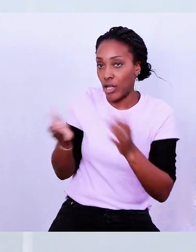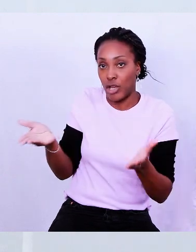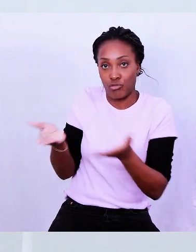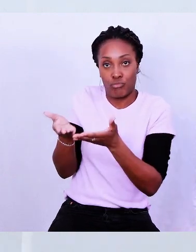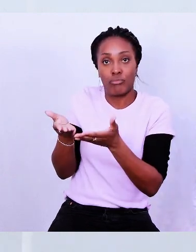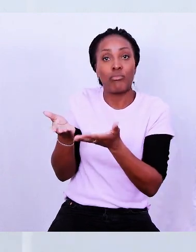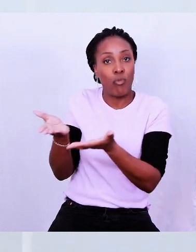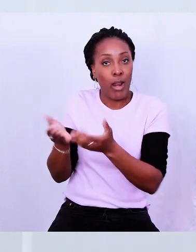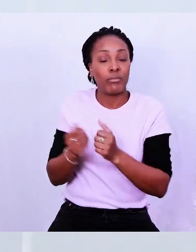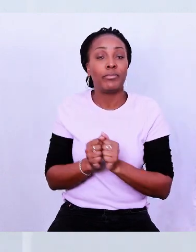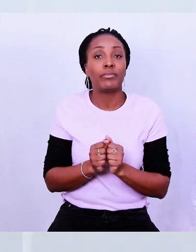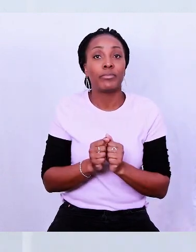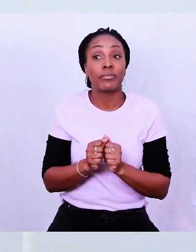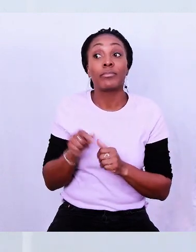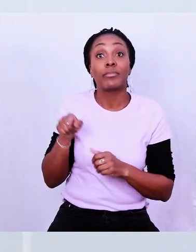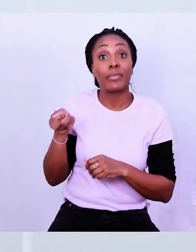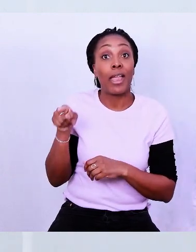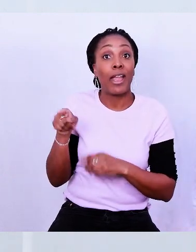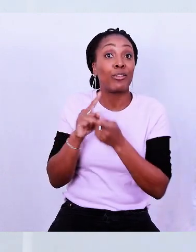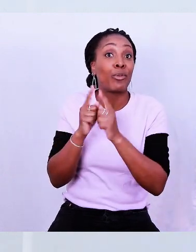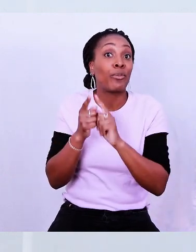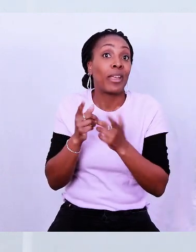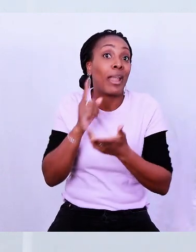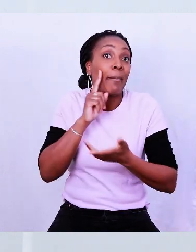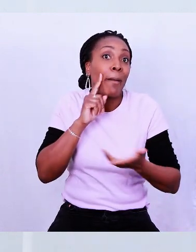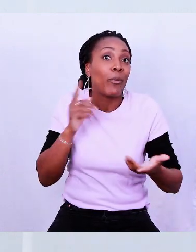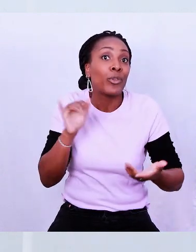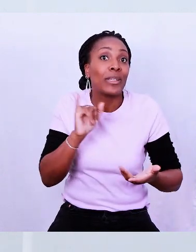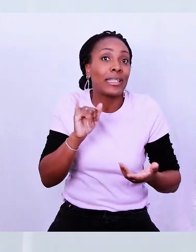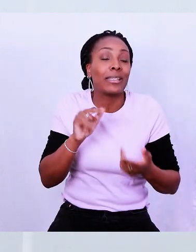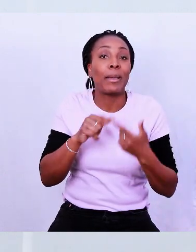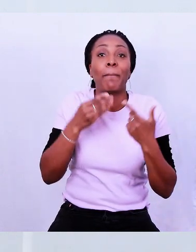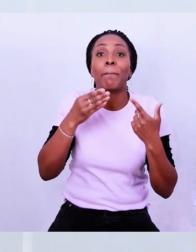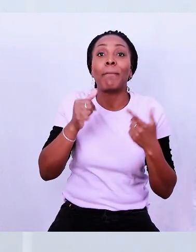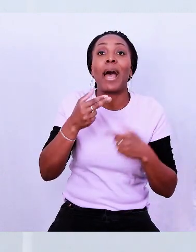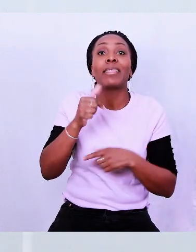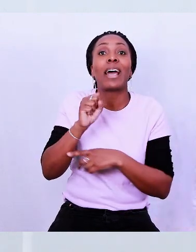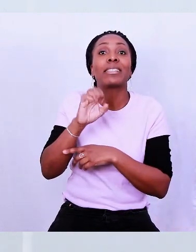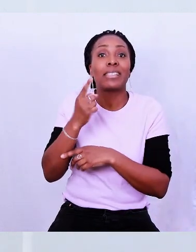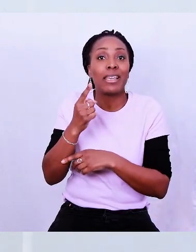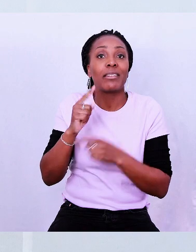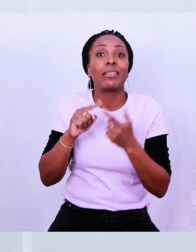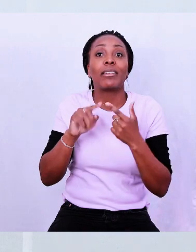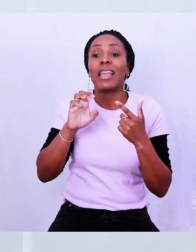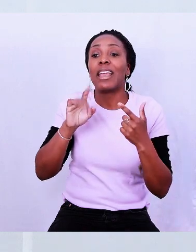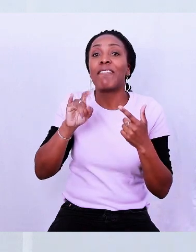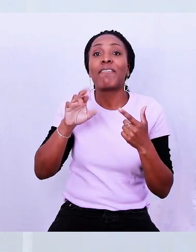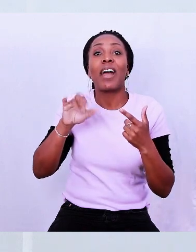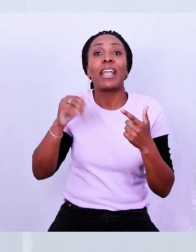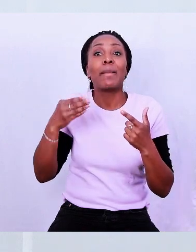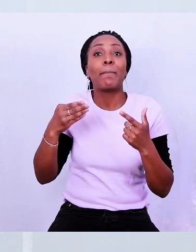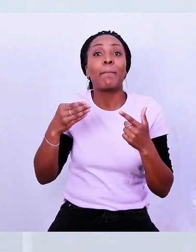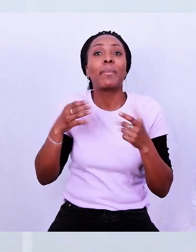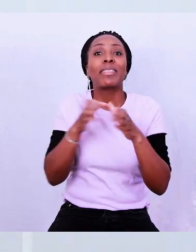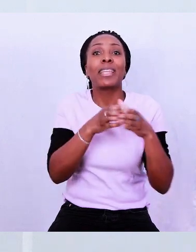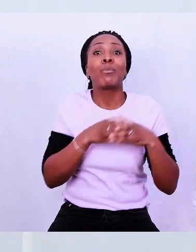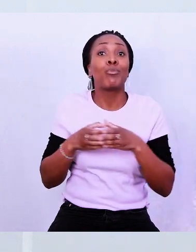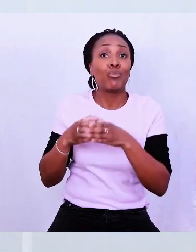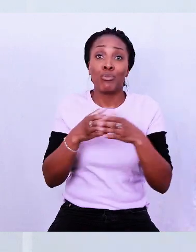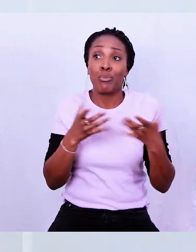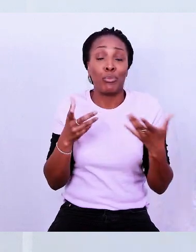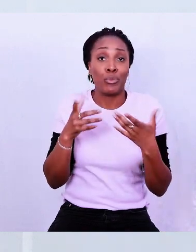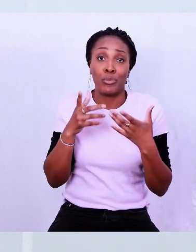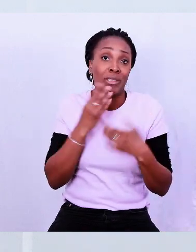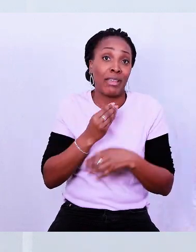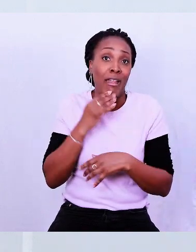cette femme va devenir même la mère de Manassé et d'Éphraïm, qui font faire partie des tribus d'Israël. Et cette